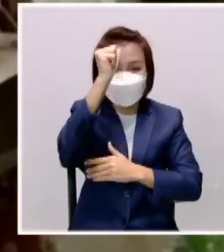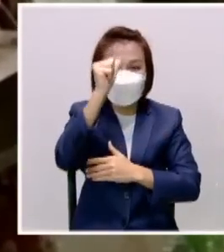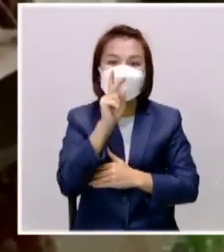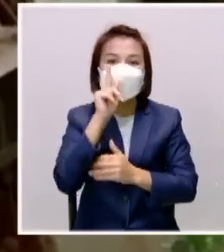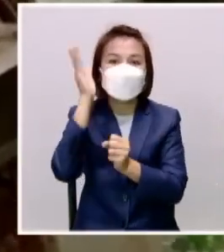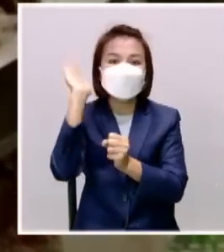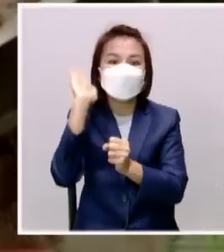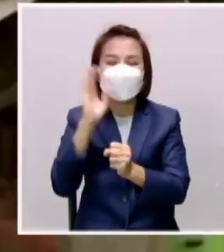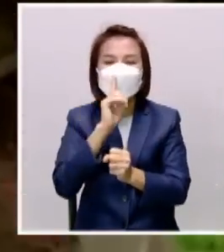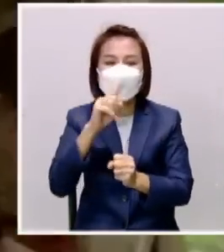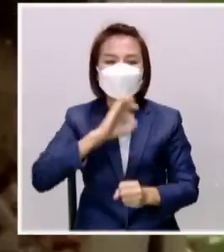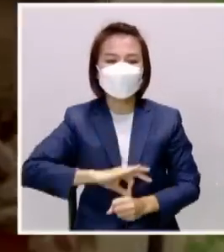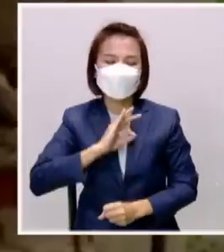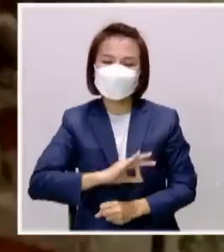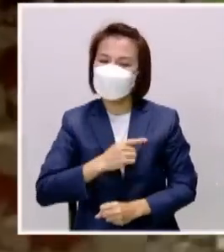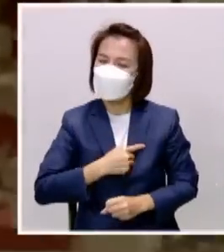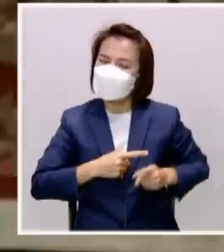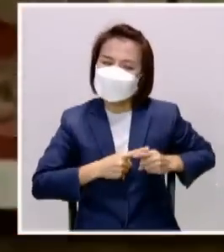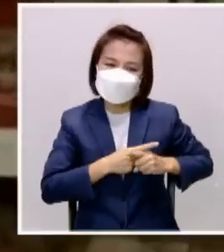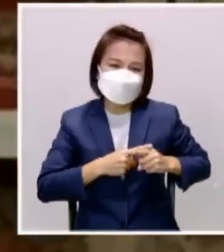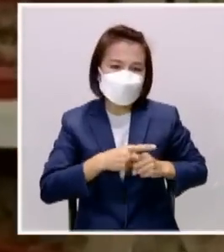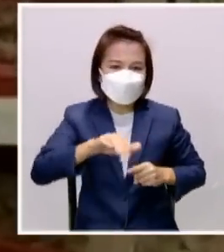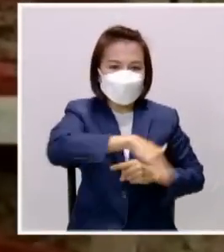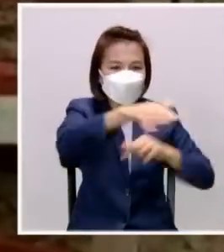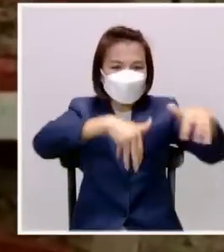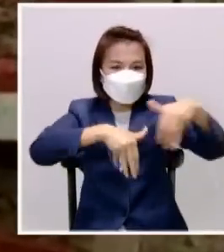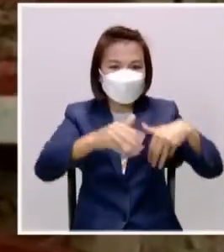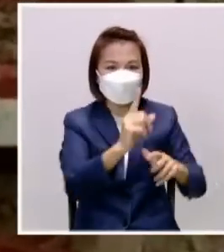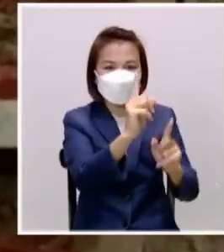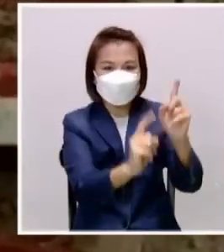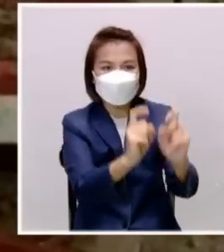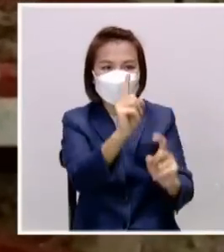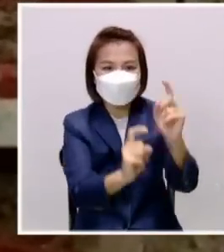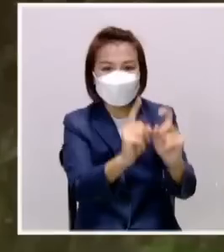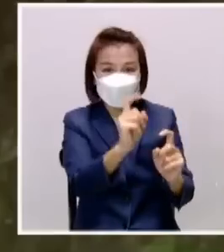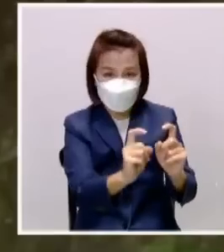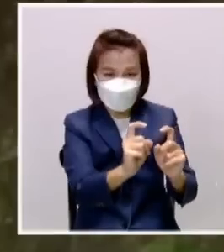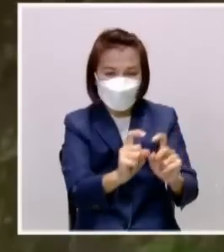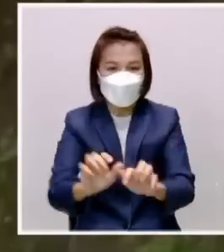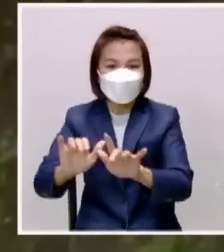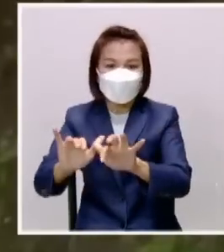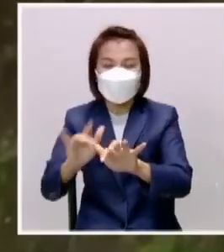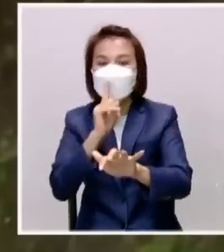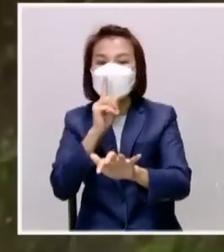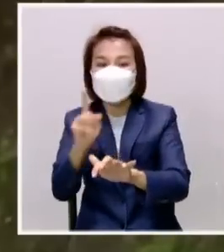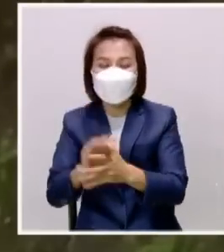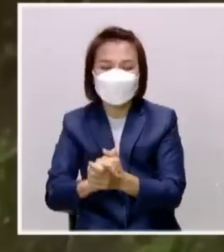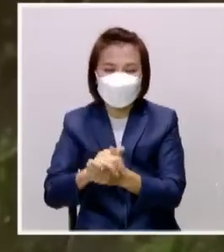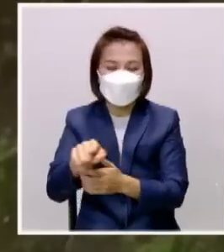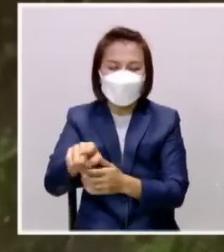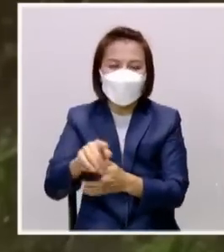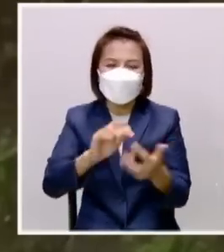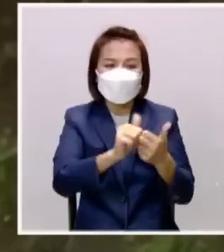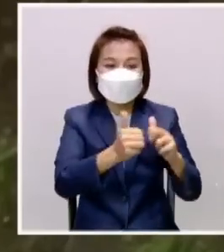ารู้สึกเจ็บปวดกับการสูญเสียชีวิตของประชาชนมีการทวิตข้อความบอกว่าสถานการณ์ในรัฐมหาราชตระ